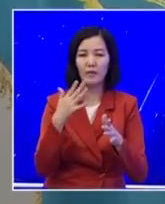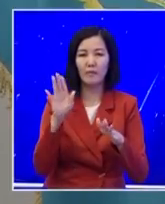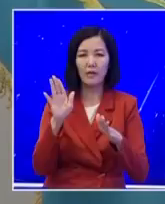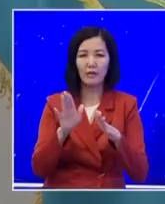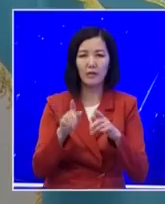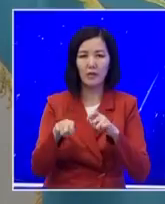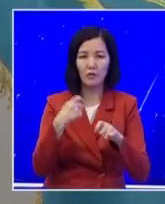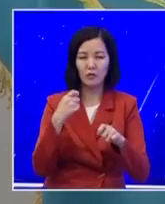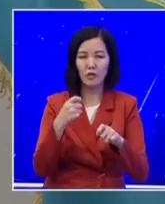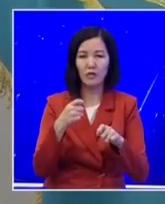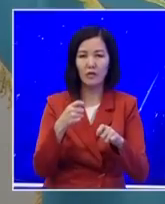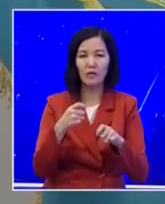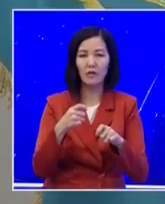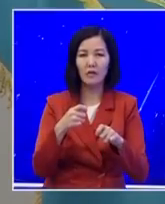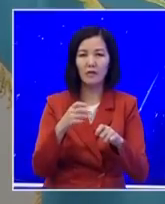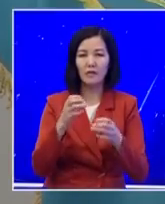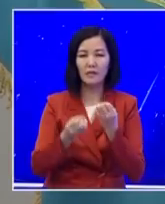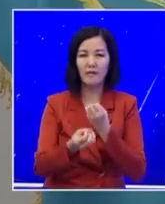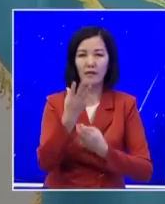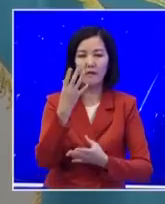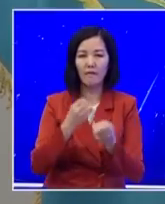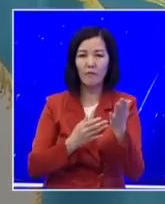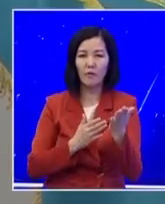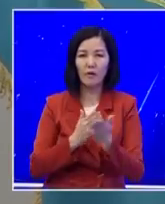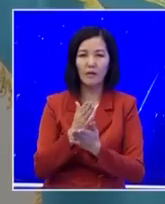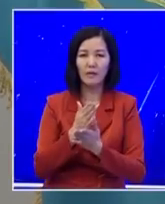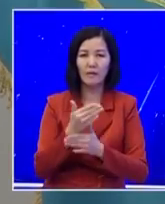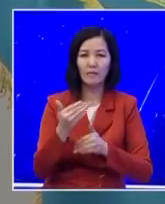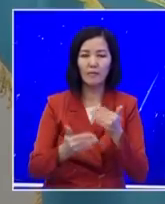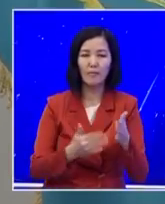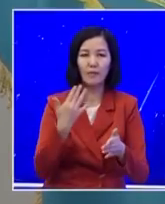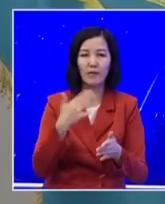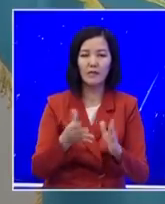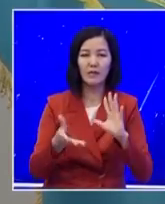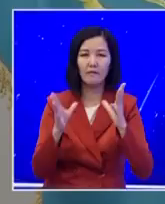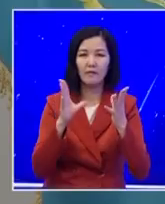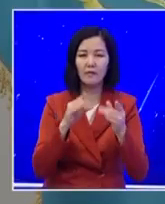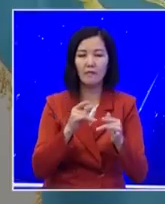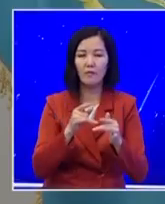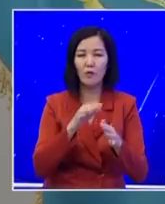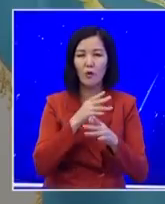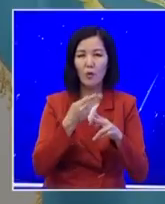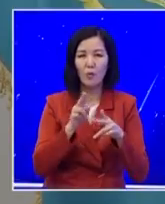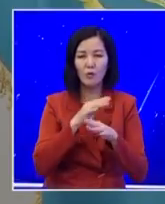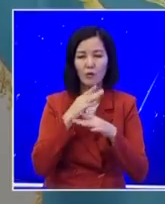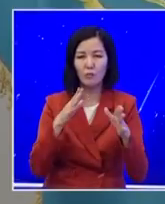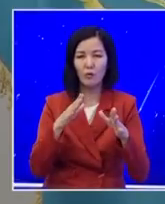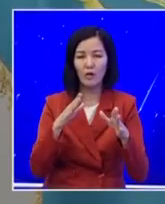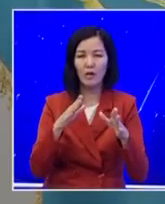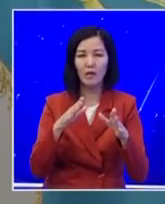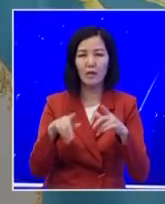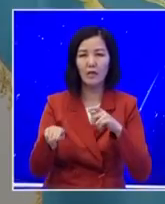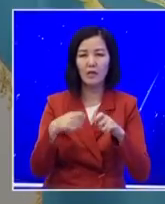запрещенный свет светофора 87, не пропустил пешехода 50, нарушение правил пешеходами 516,